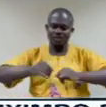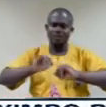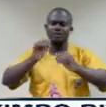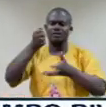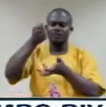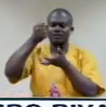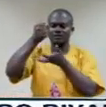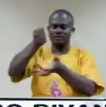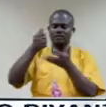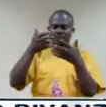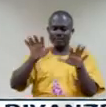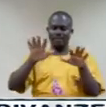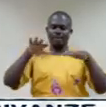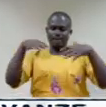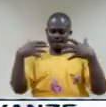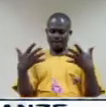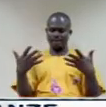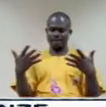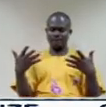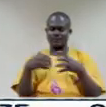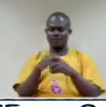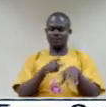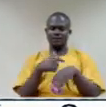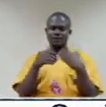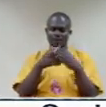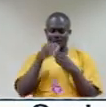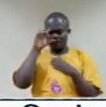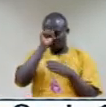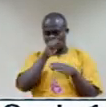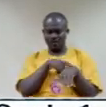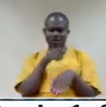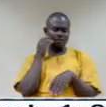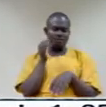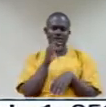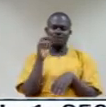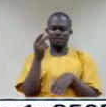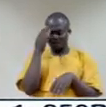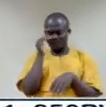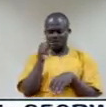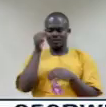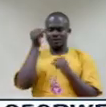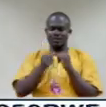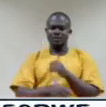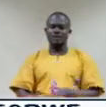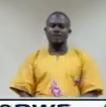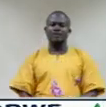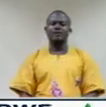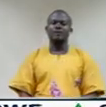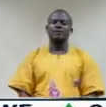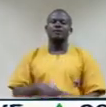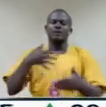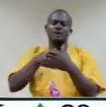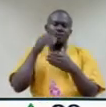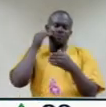y'imari irangira rihagaze mu gihe ya buri gihe kitarenze no ku mezi abiri ngo isozwe. Kugera mu mpera